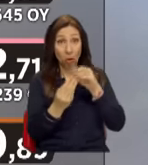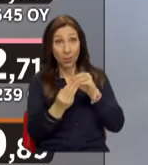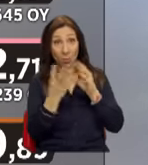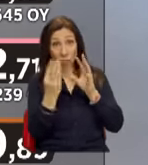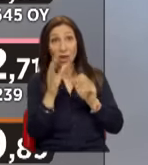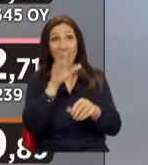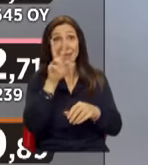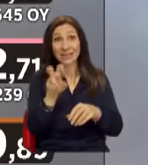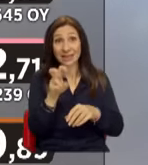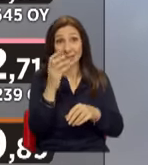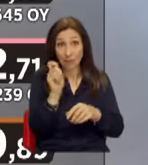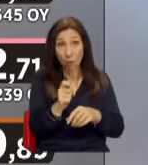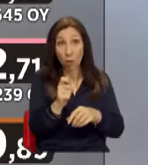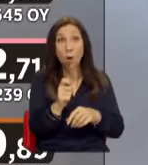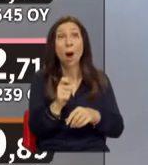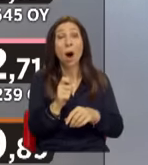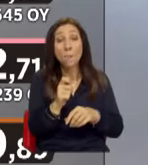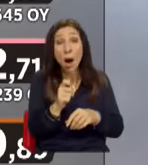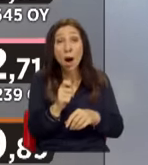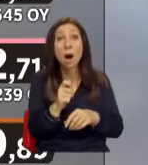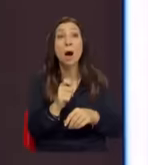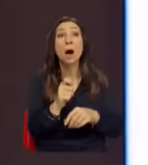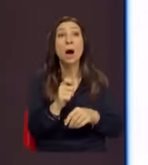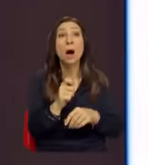toplandığında 58 ediyor. Yani